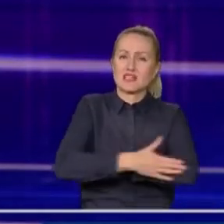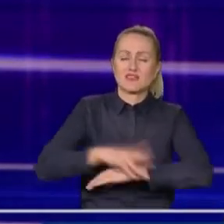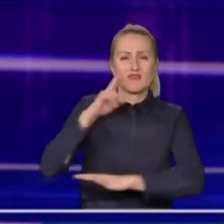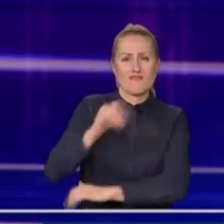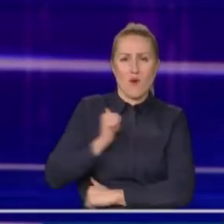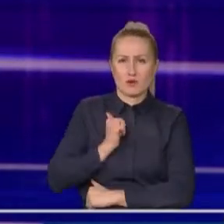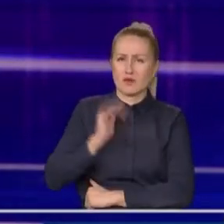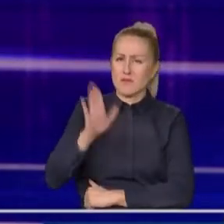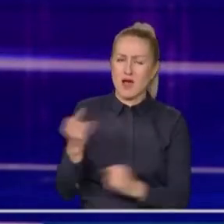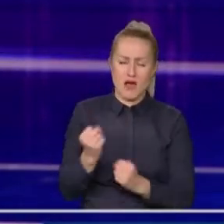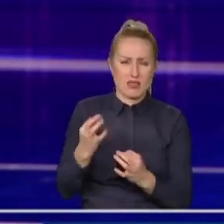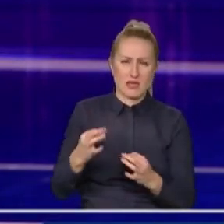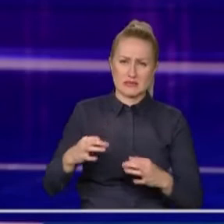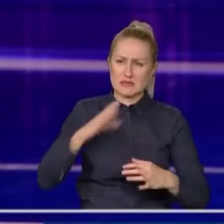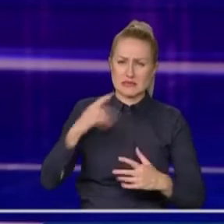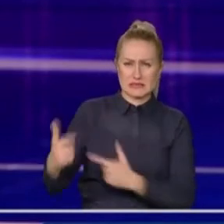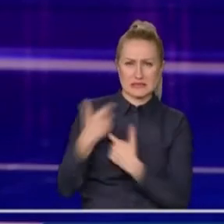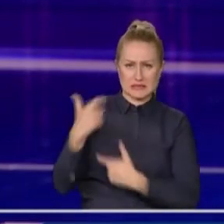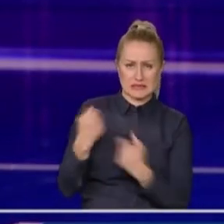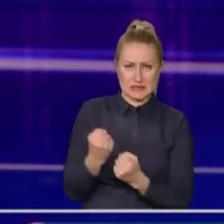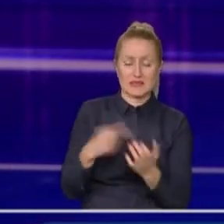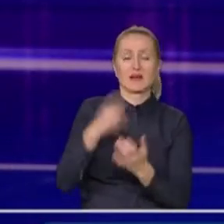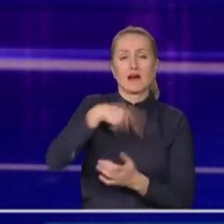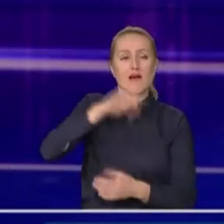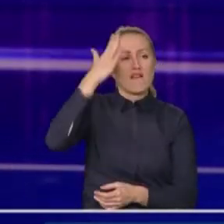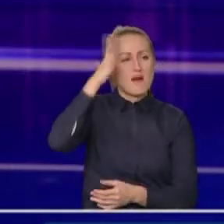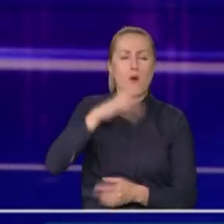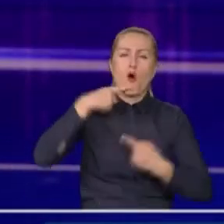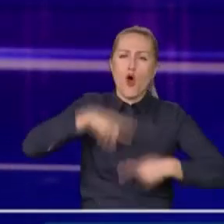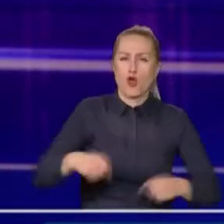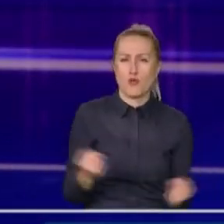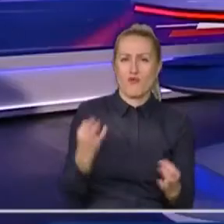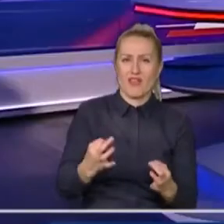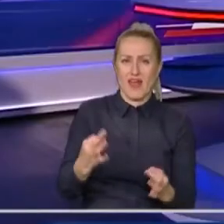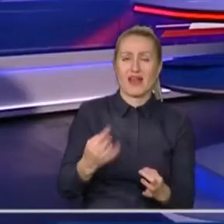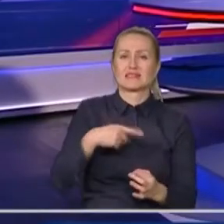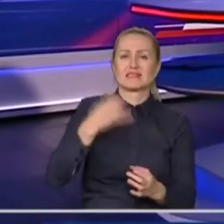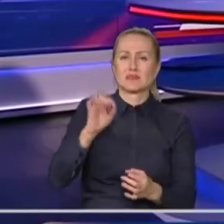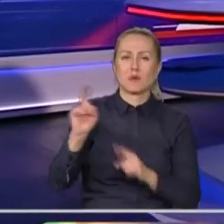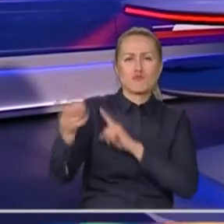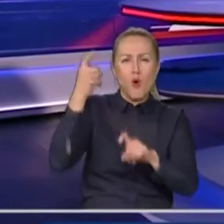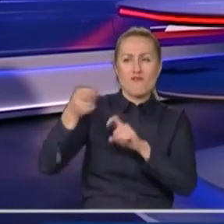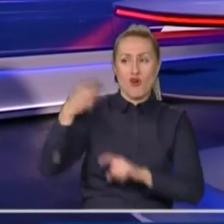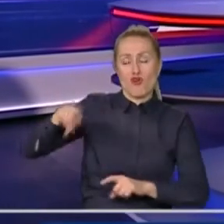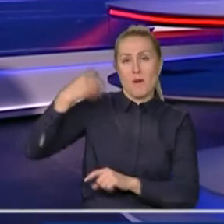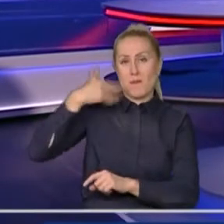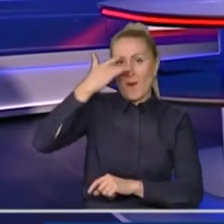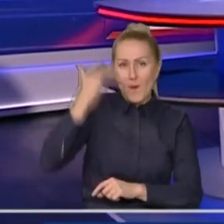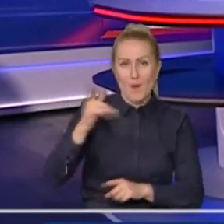są teraz ogromnej presji. Doskonale zdają sobie sprawę z tego, jaka odpowiedzialność na nich spoczywa. Są prowokowani z drugiej strony,